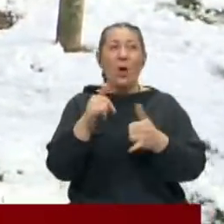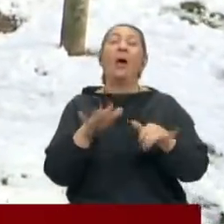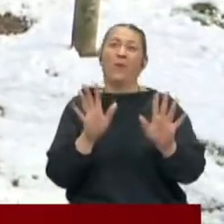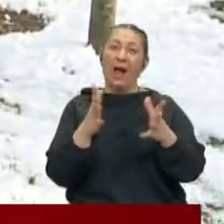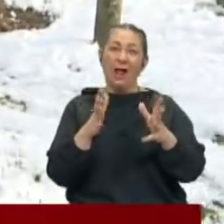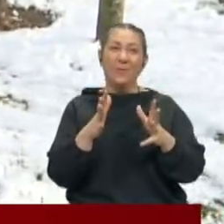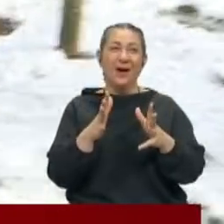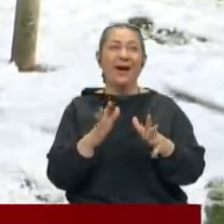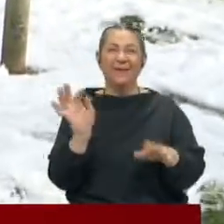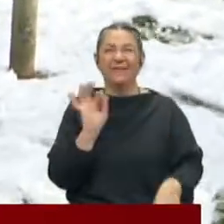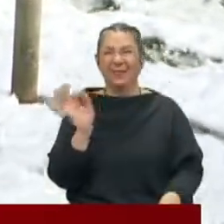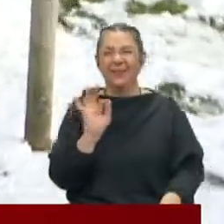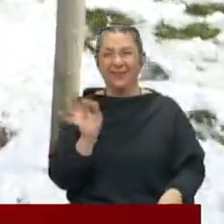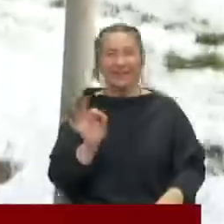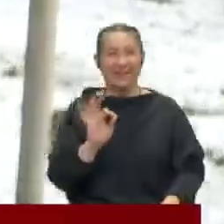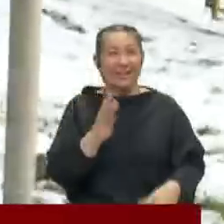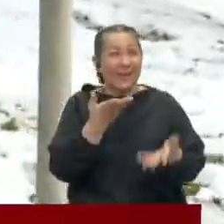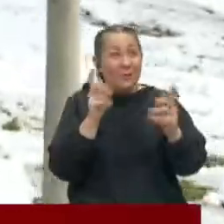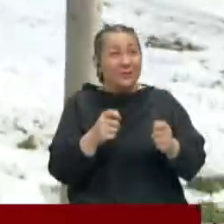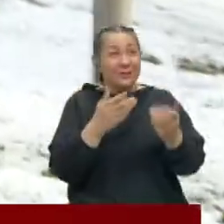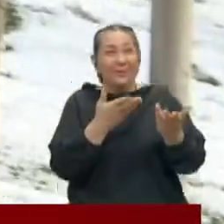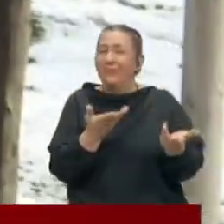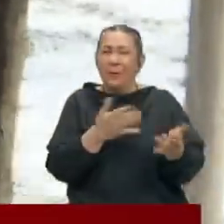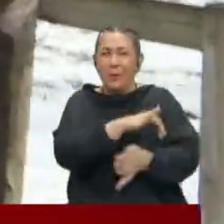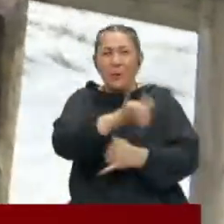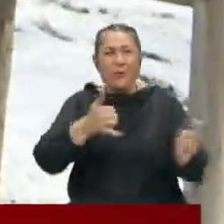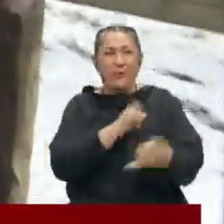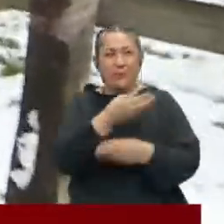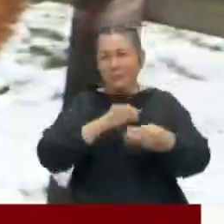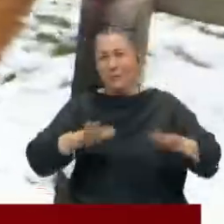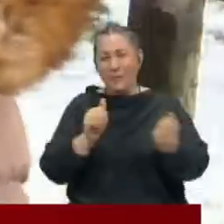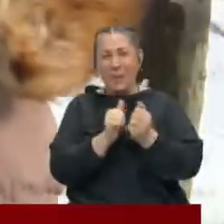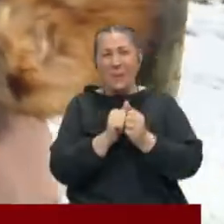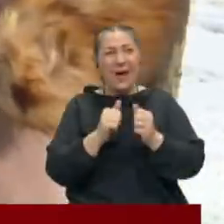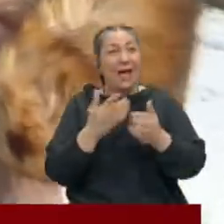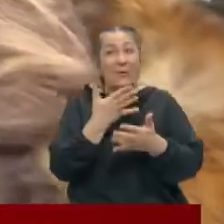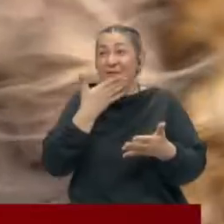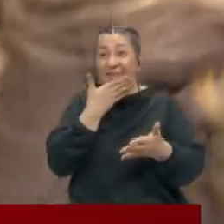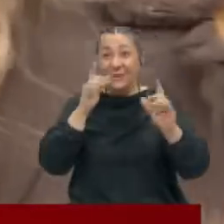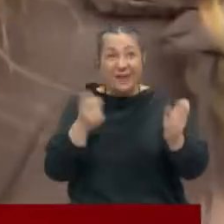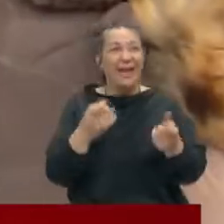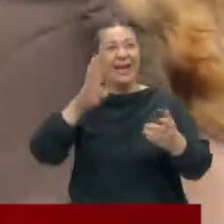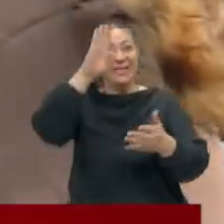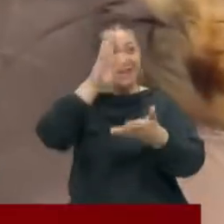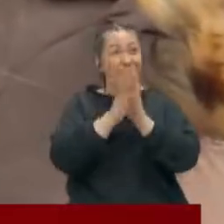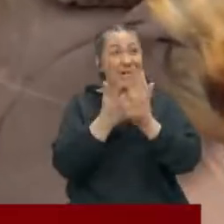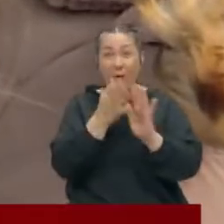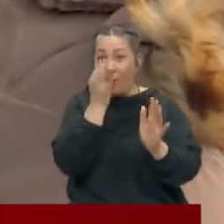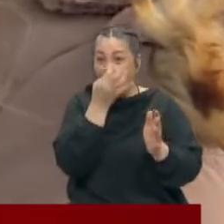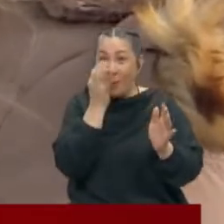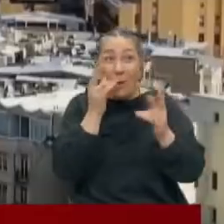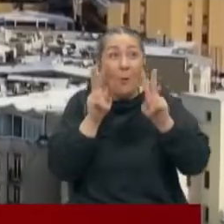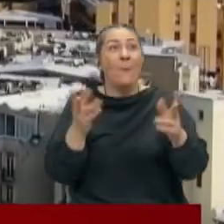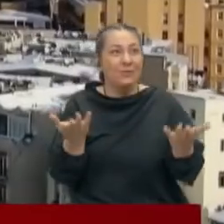oynanmıyor galiba. Biri beni kaldırsın. Evet. Ne yapıyorsunuz? Valla oyun oynuyoruz çocuklarla. Hazır fırsatı bulmuşken İstanbul'da kolay kolay kar